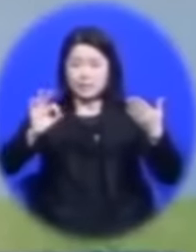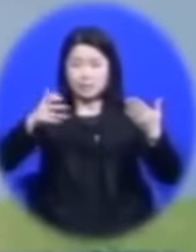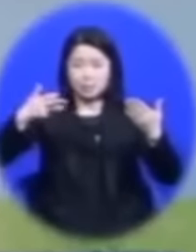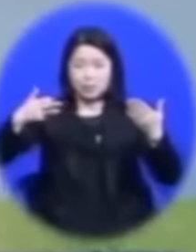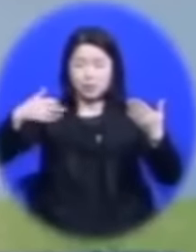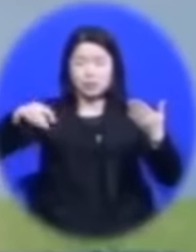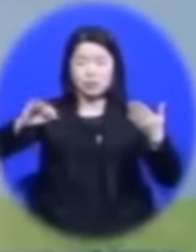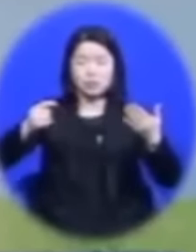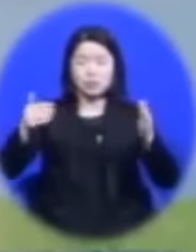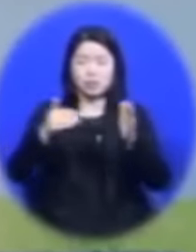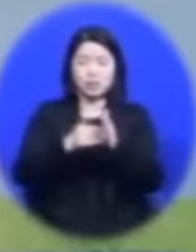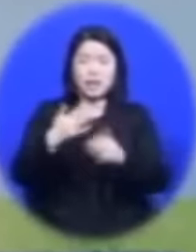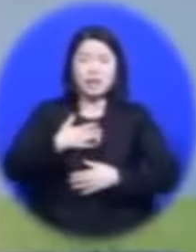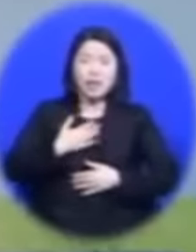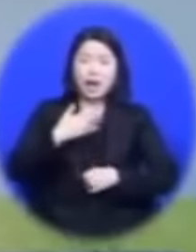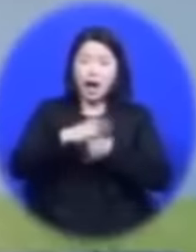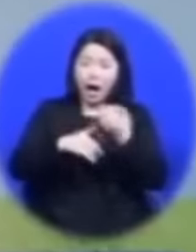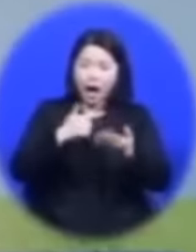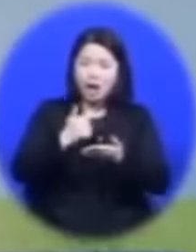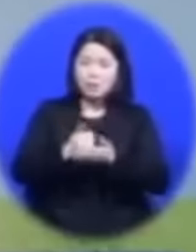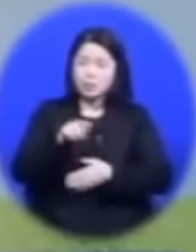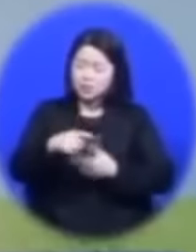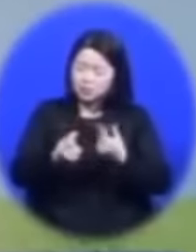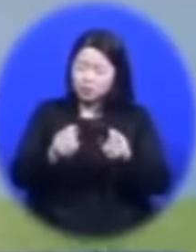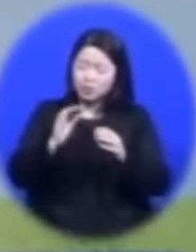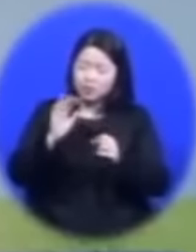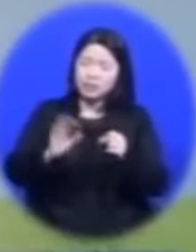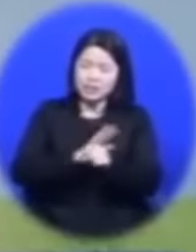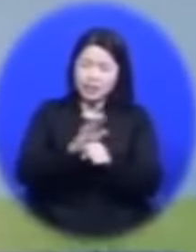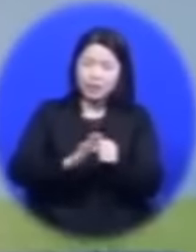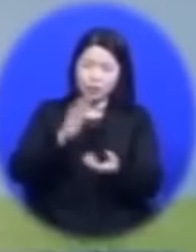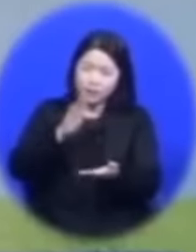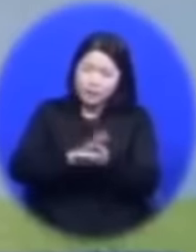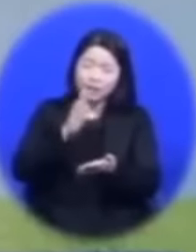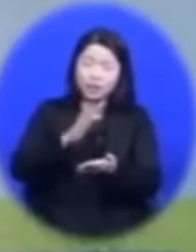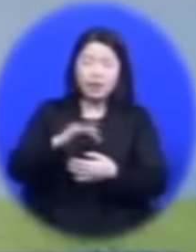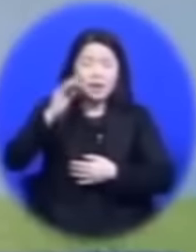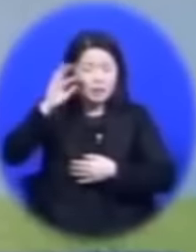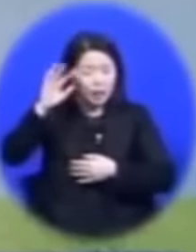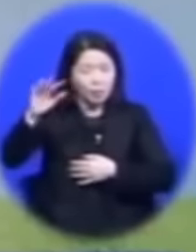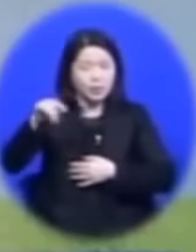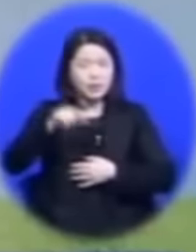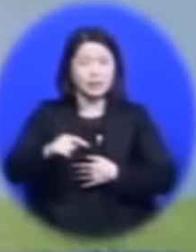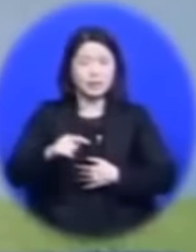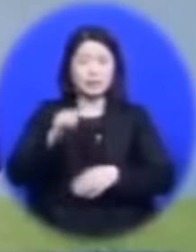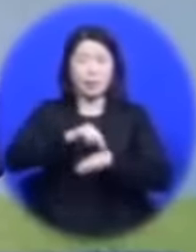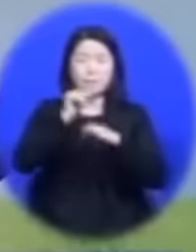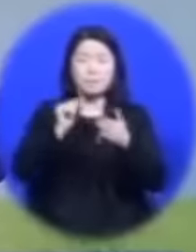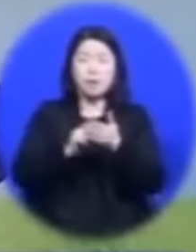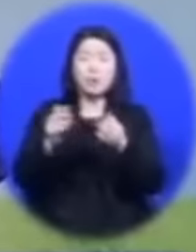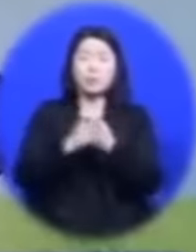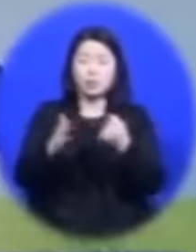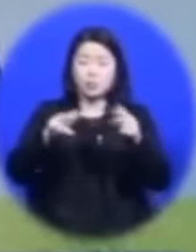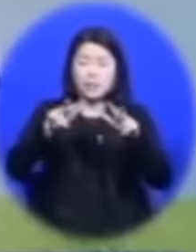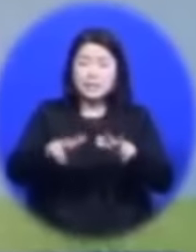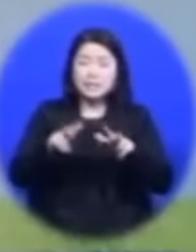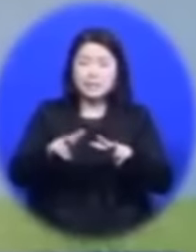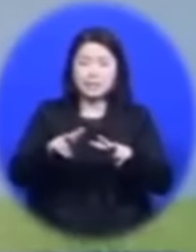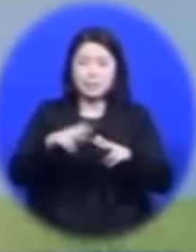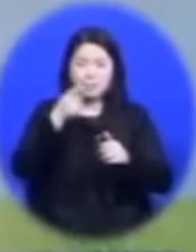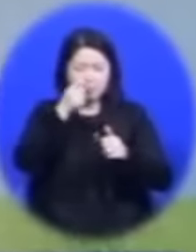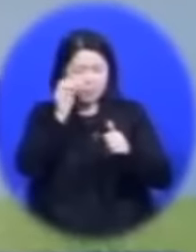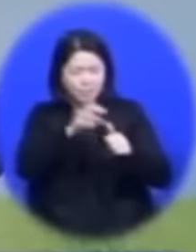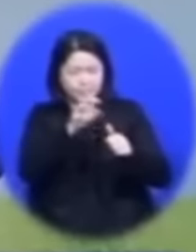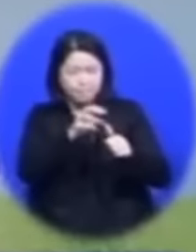내가 하나님을 그렇게 사랑하고 하나님을 뜨겁게 사모했던 그 열정 때문에 제가 지금은 모욕을